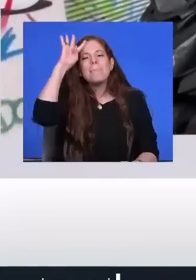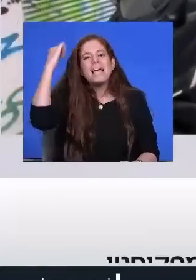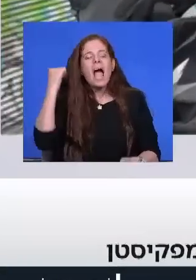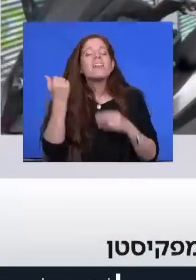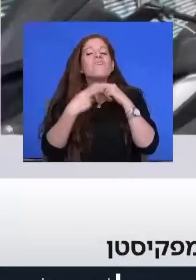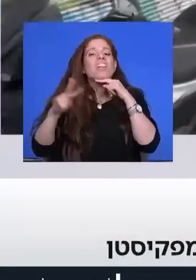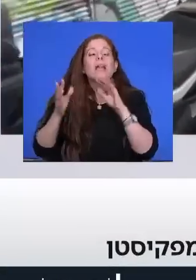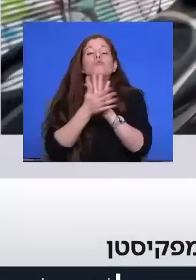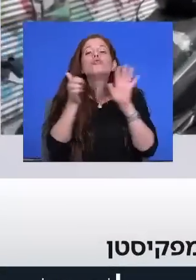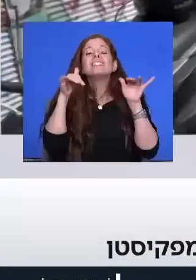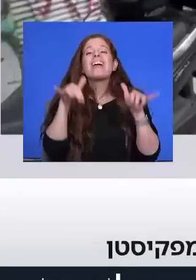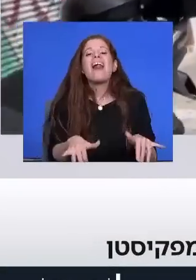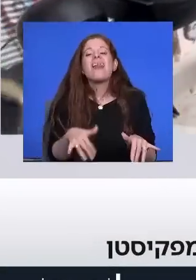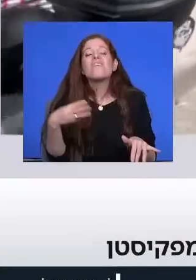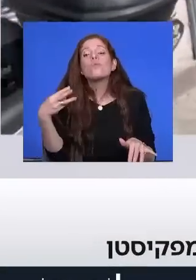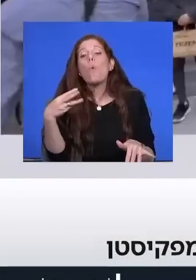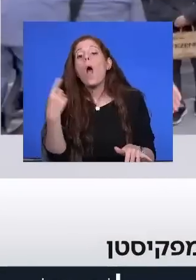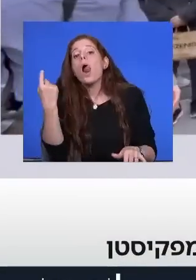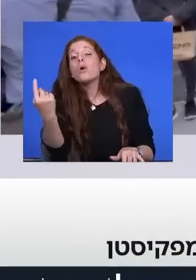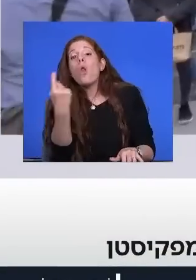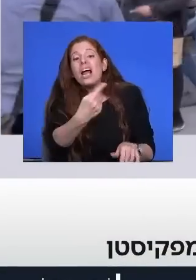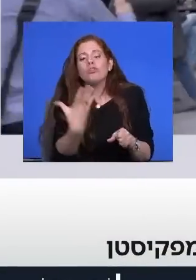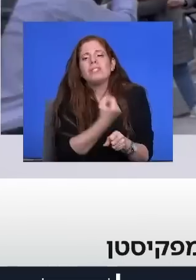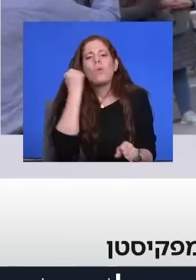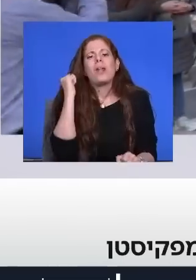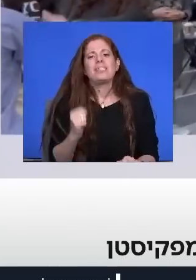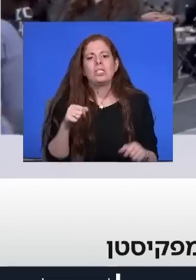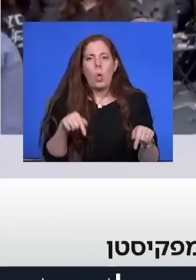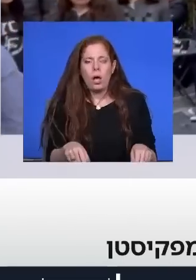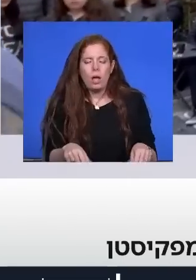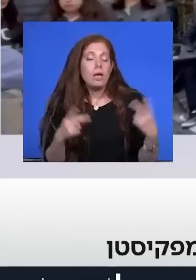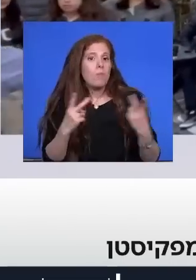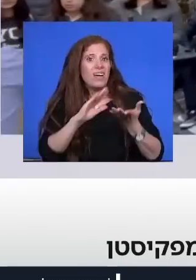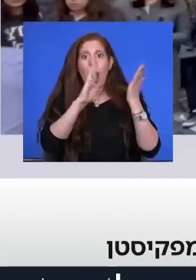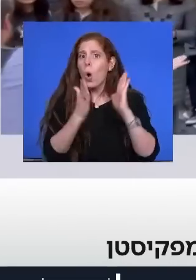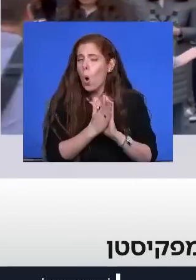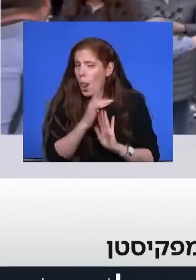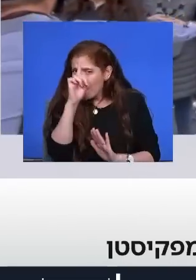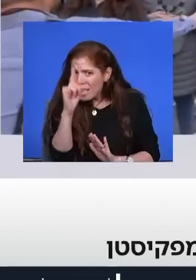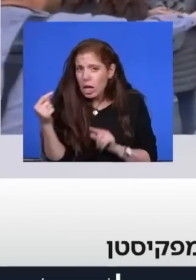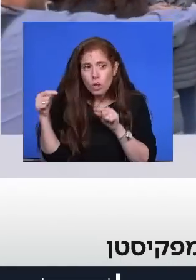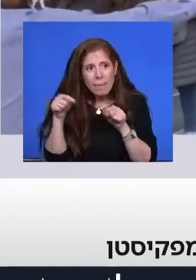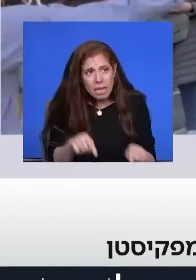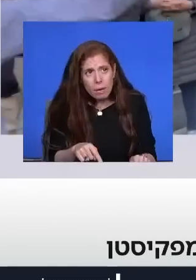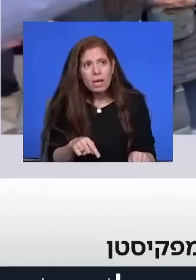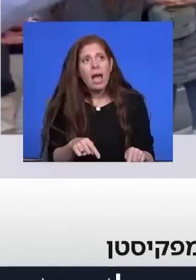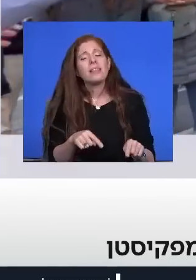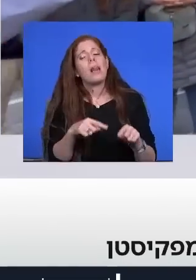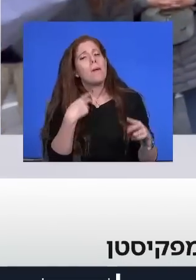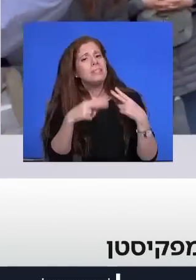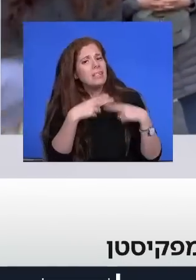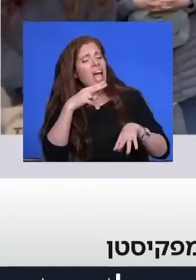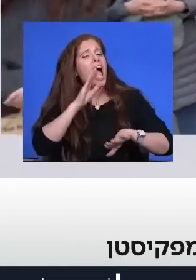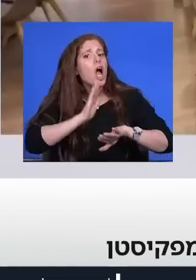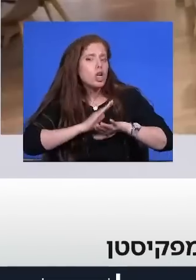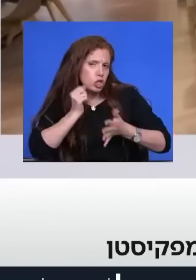על כל אדם שהם יצליחו לרצוח כאן. כמובן, הכל בידיעה שמגיעים לכאן, למסעדה הקשרה הזאת,